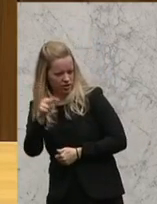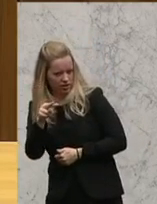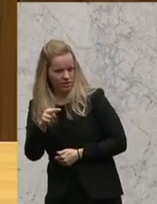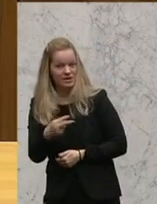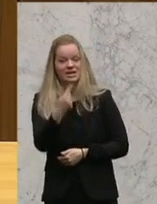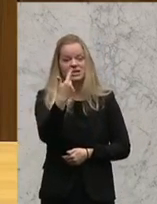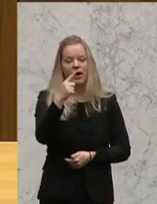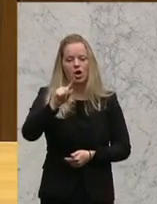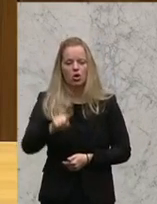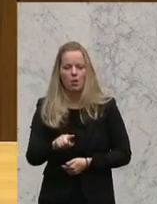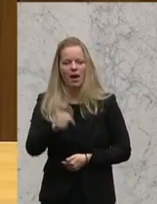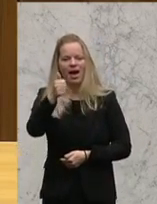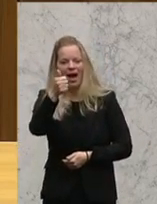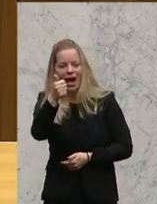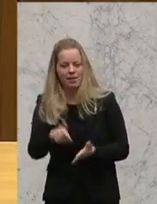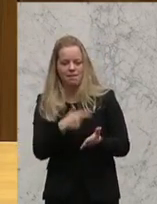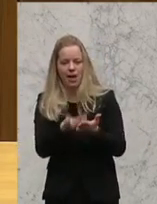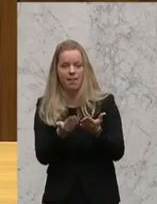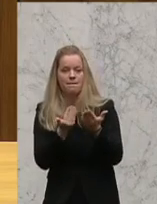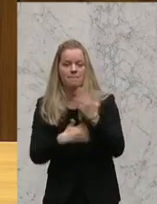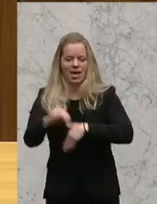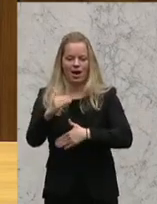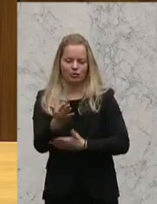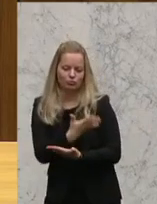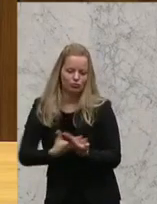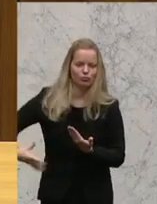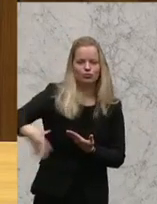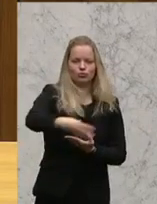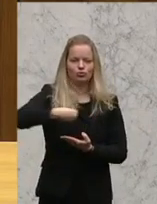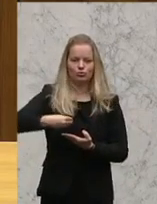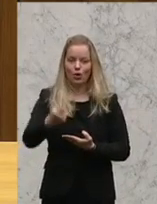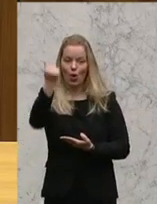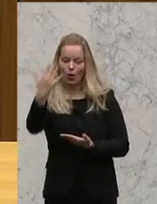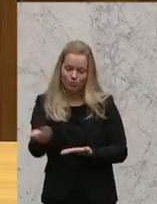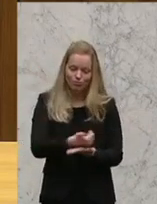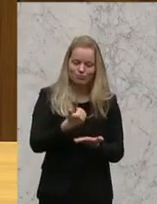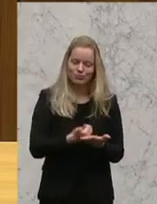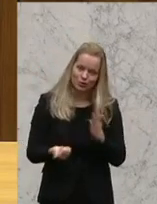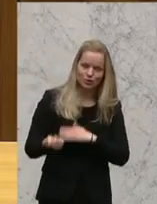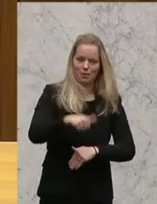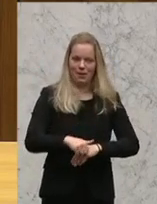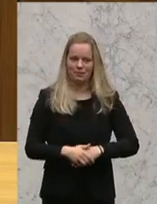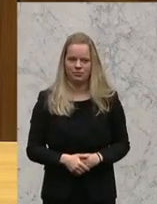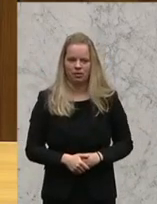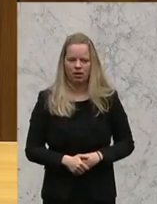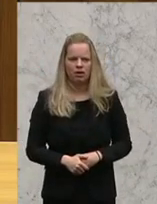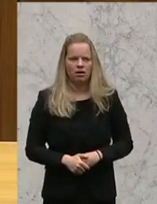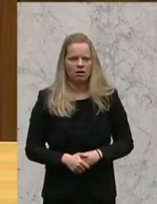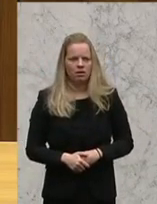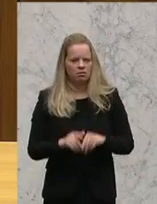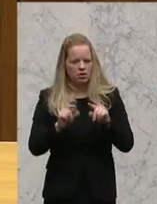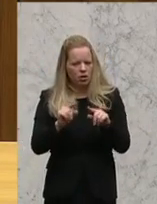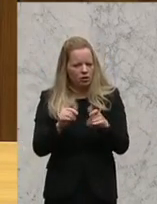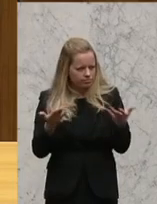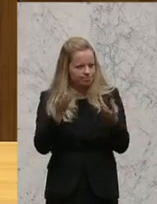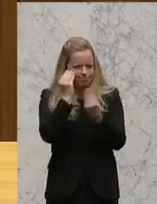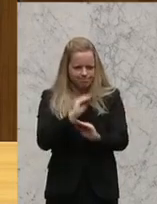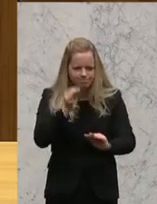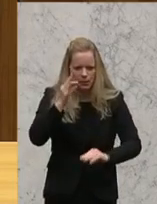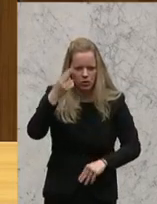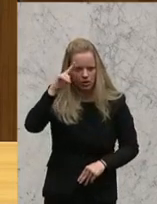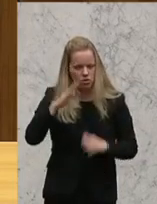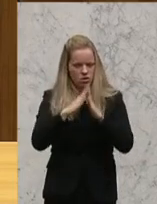2,1-fach zurück. Und sehr geehrte Damen und Herren, Hohes Haus, welche positiven Auswirkungen der Ausbau der Schiene